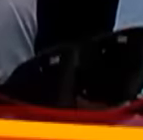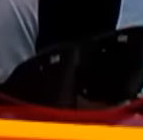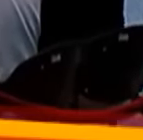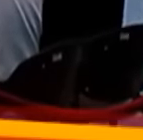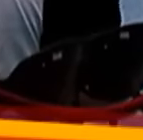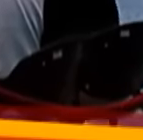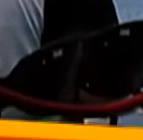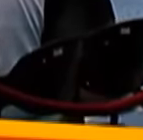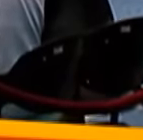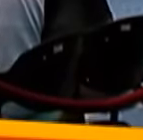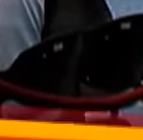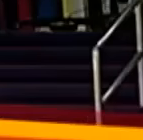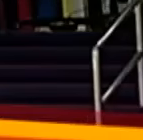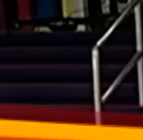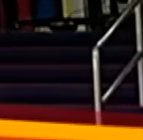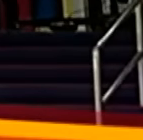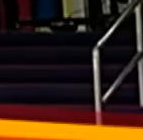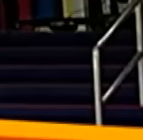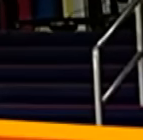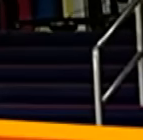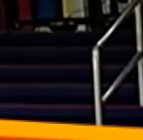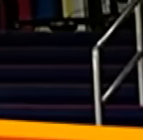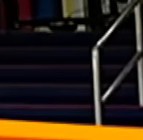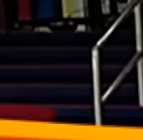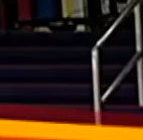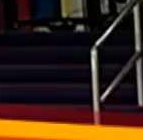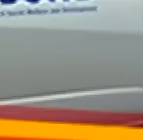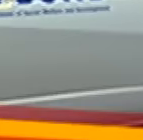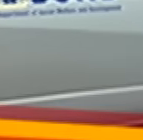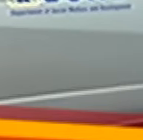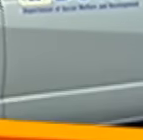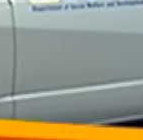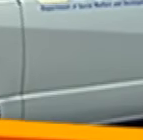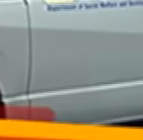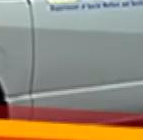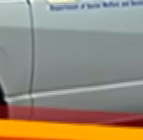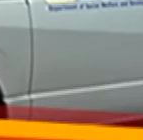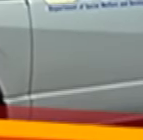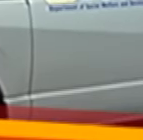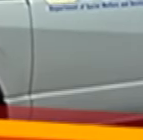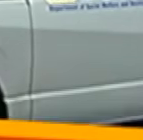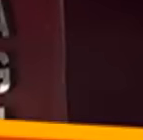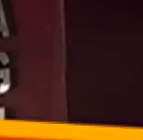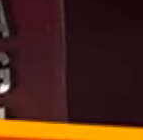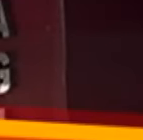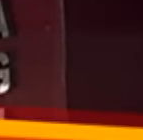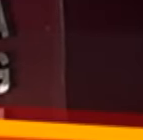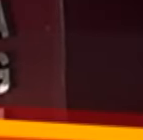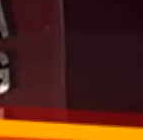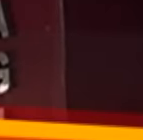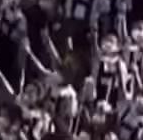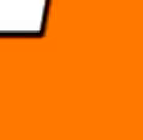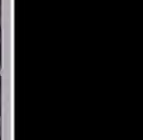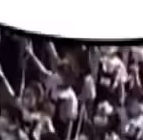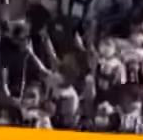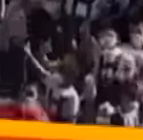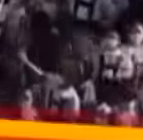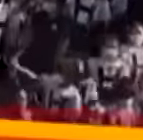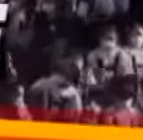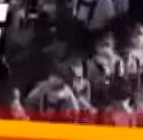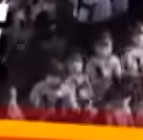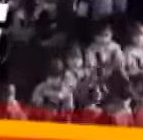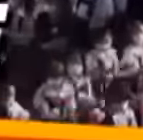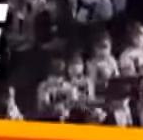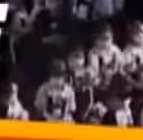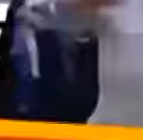Mambabatas, bumanat na wag bahiran ng Malaysia ang budget ng DSWD para sa AKAP program.